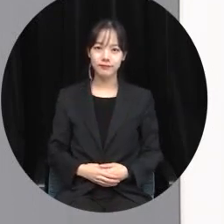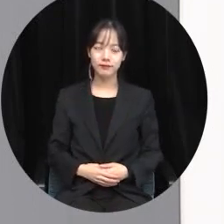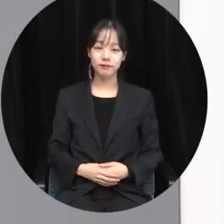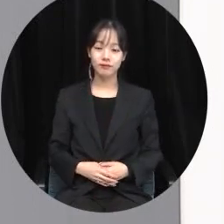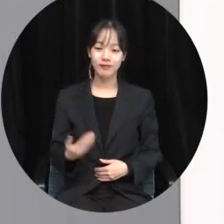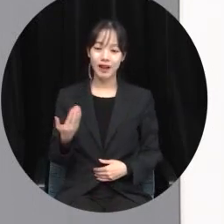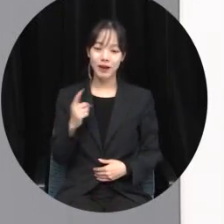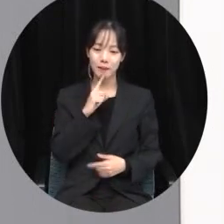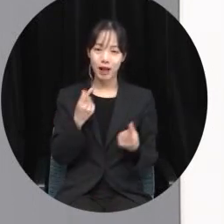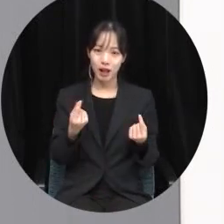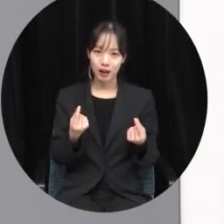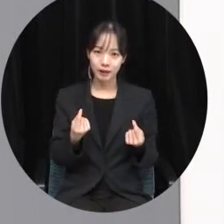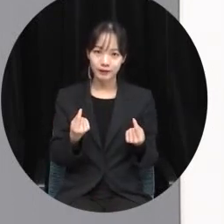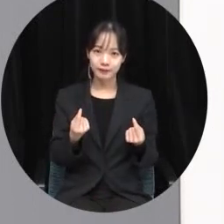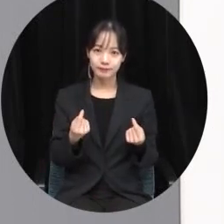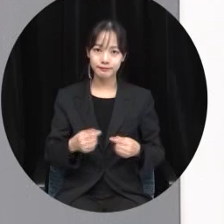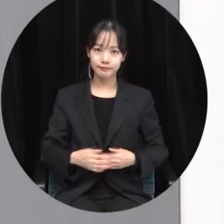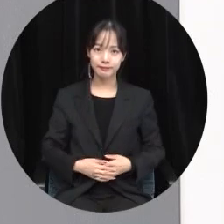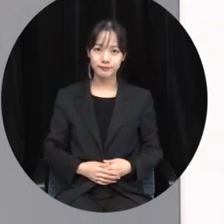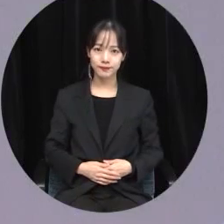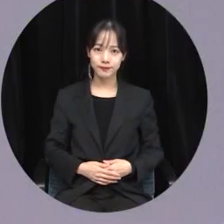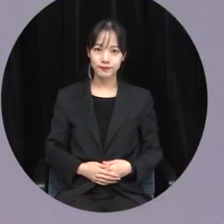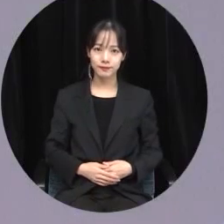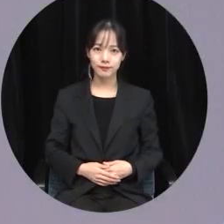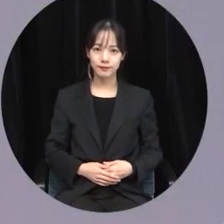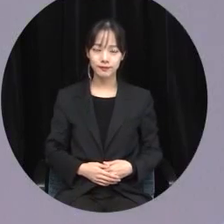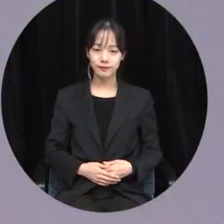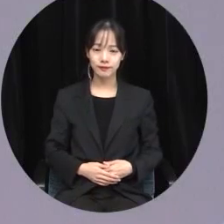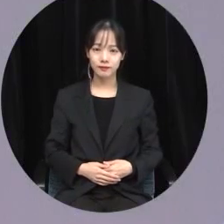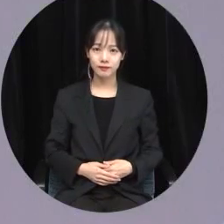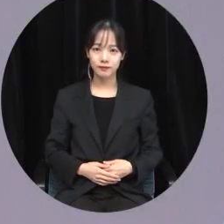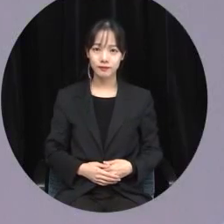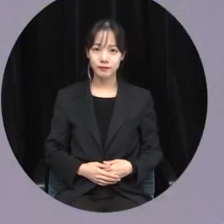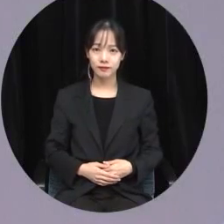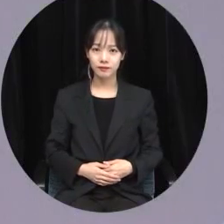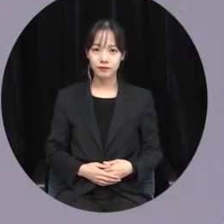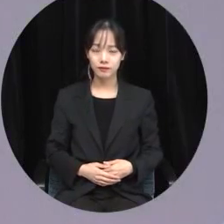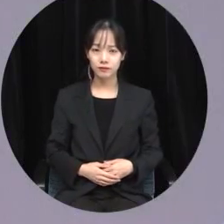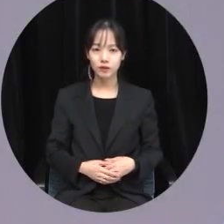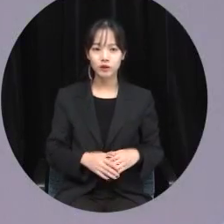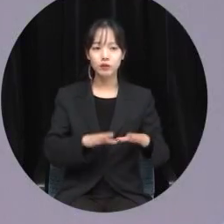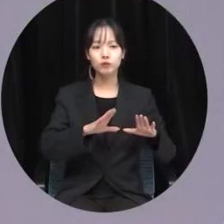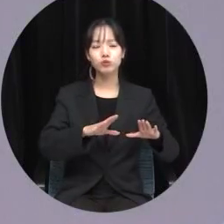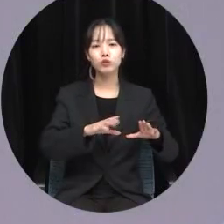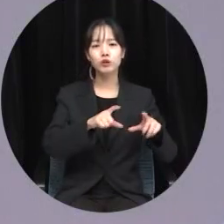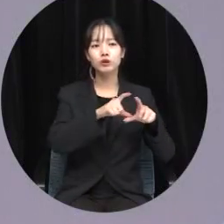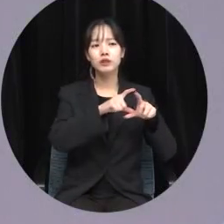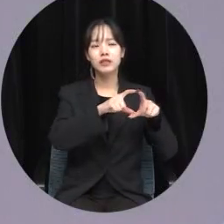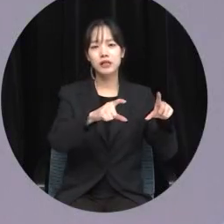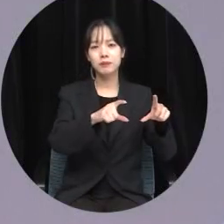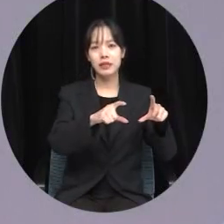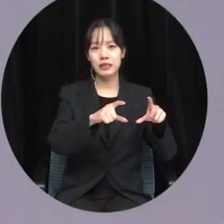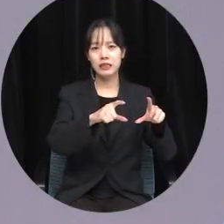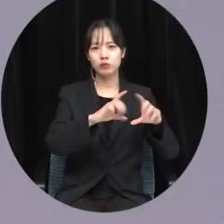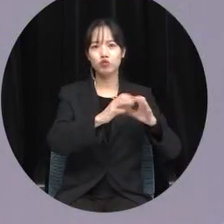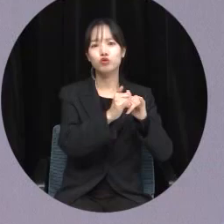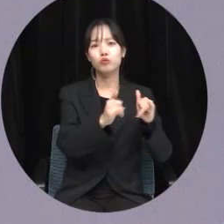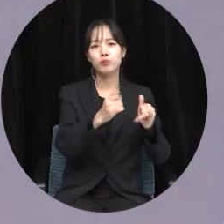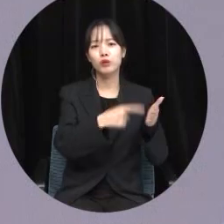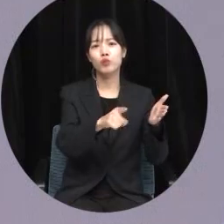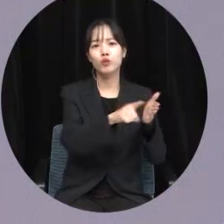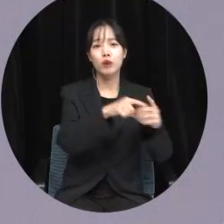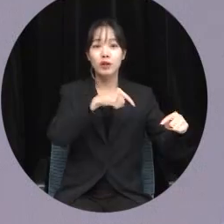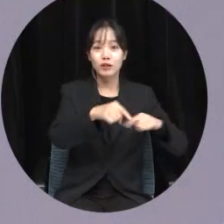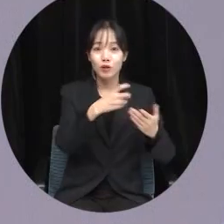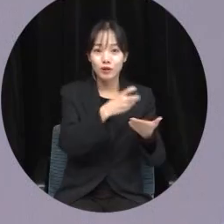아까도 말씀드렸듯이 분명 선의로서 시작한 정책이었을 것입니다. 하지만